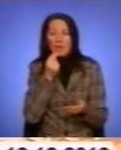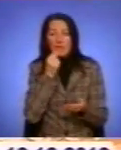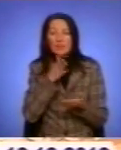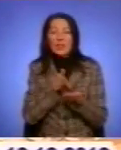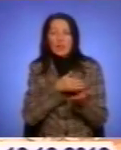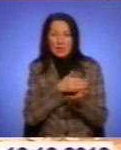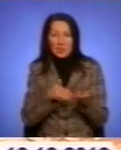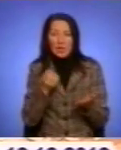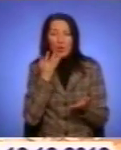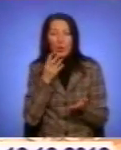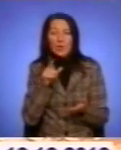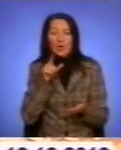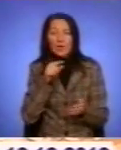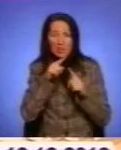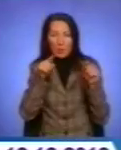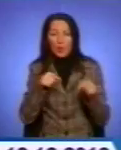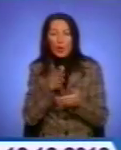стане регулярною гостею.